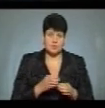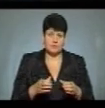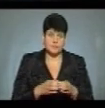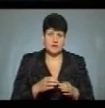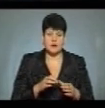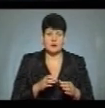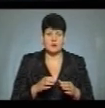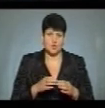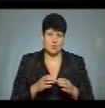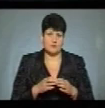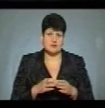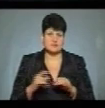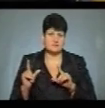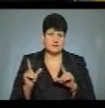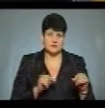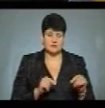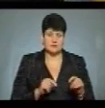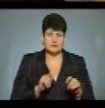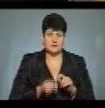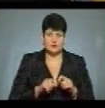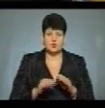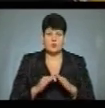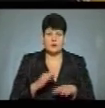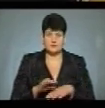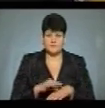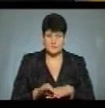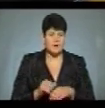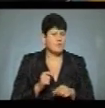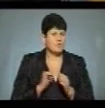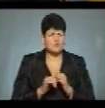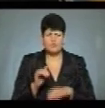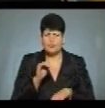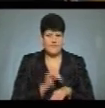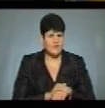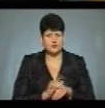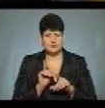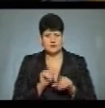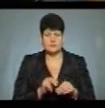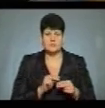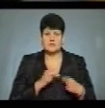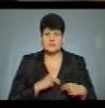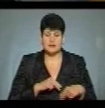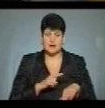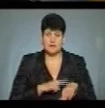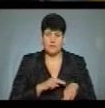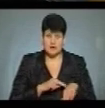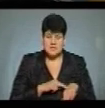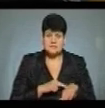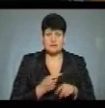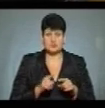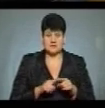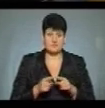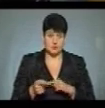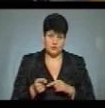на домашнє насильство. По кожному факту виїжджають працівники поліції. Якщо це в межах міста Тернополя, то це